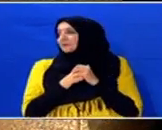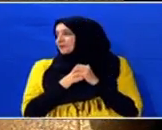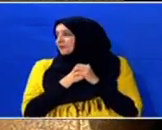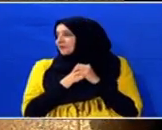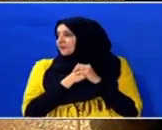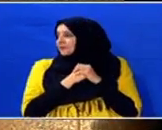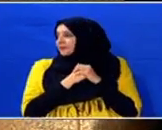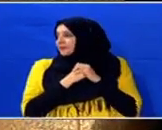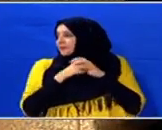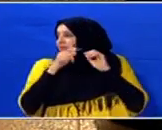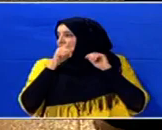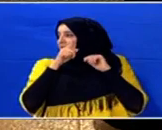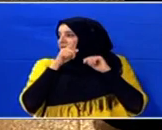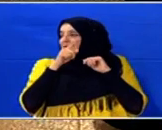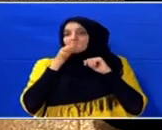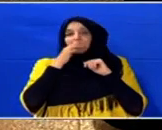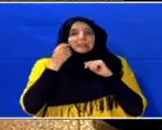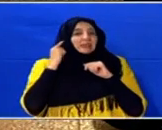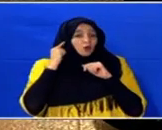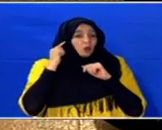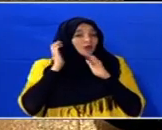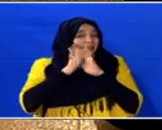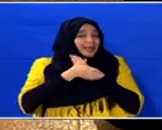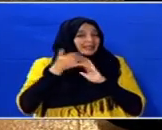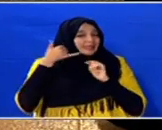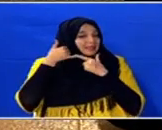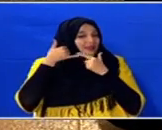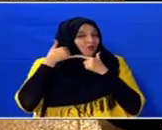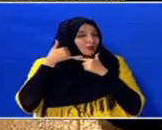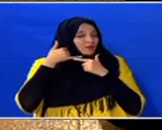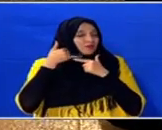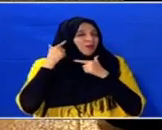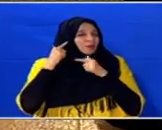أسمعيني برك من التليفون باش تسمعين. الحمد لله. تفضلي سؤالك.